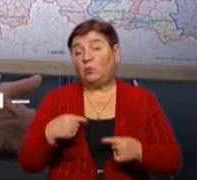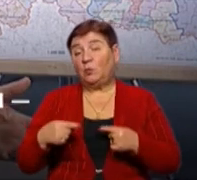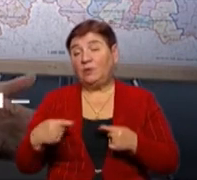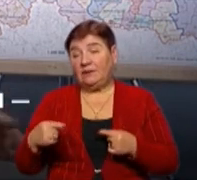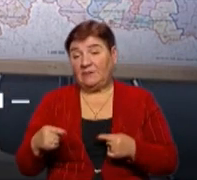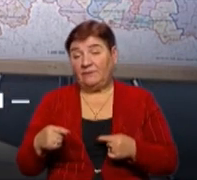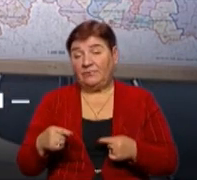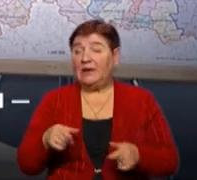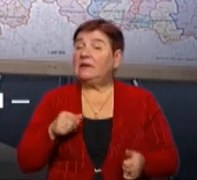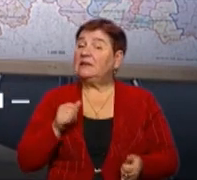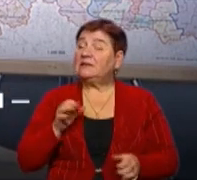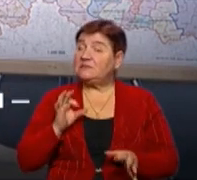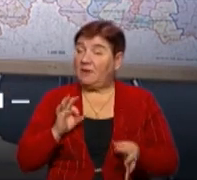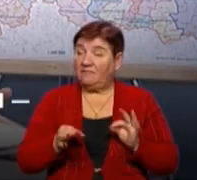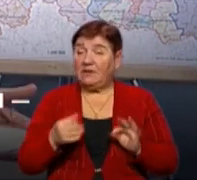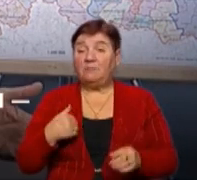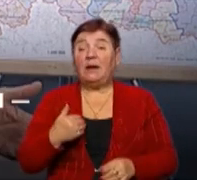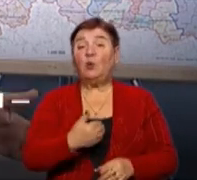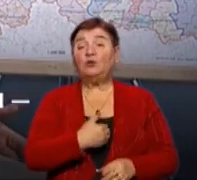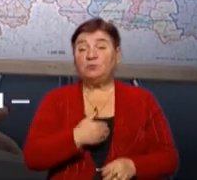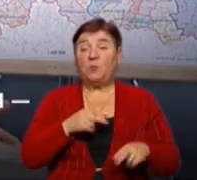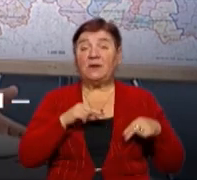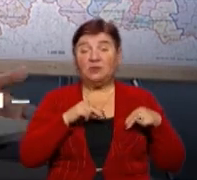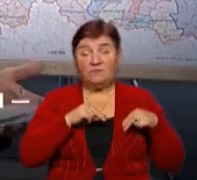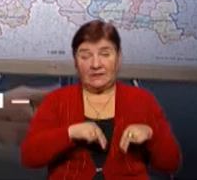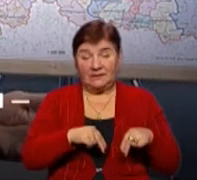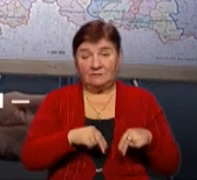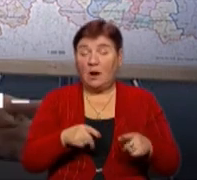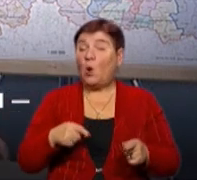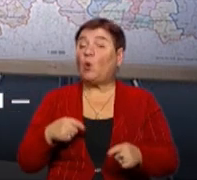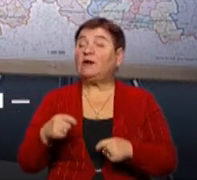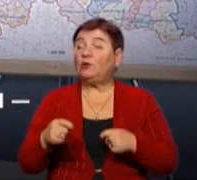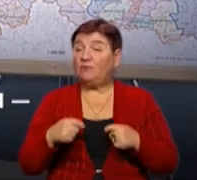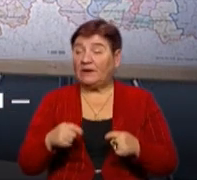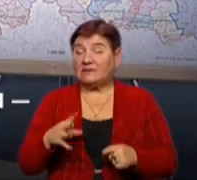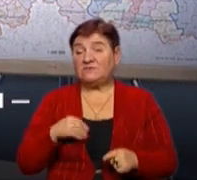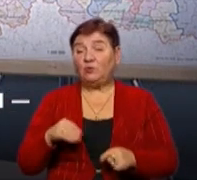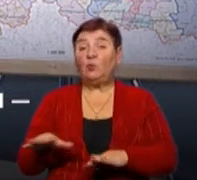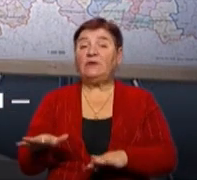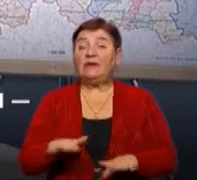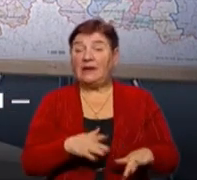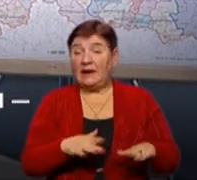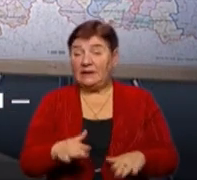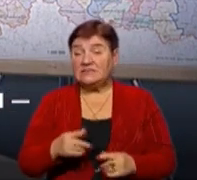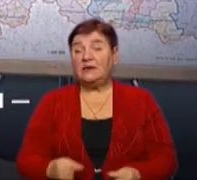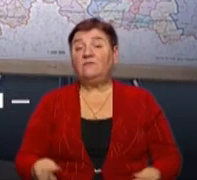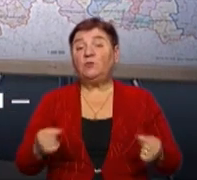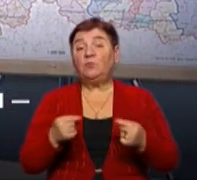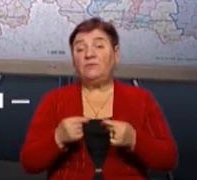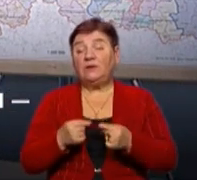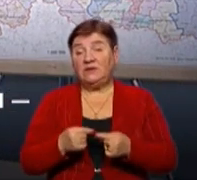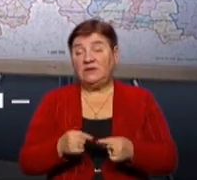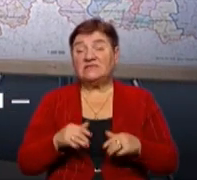подібне. Тобто, насправді, ми хочемо працювати, координувати свою діяльність, відповідно